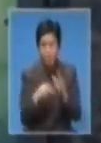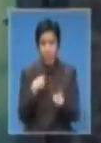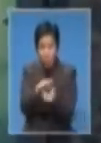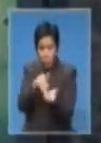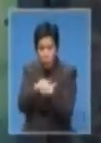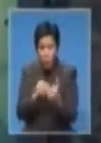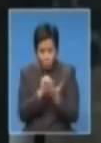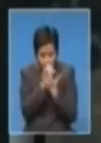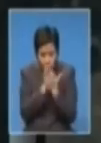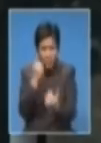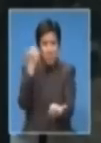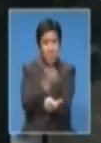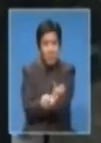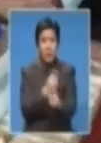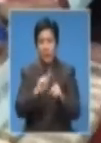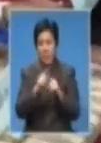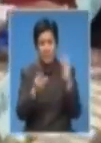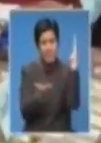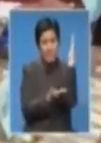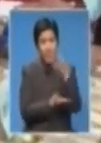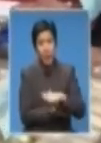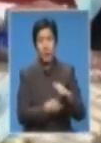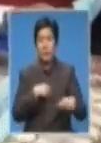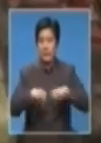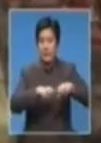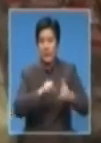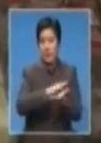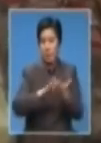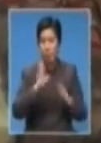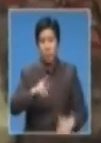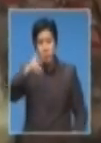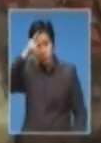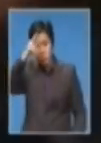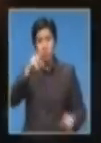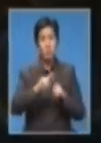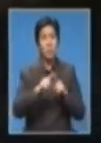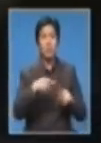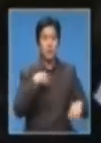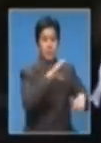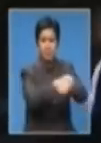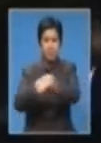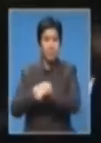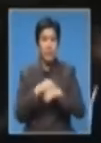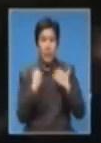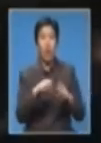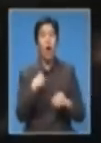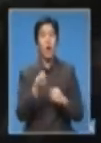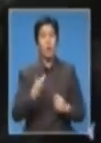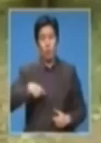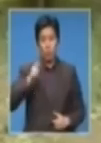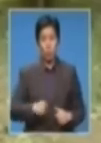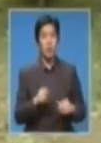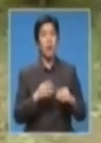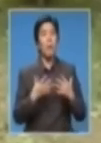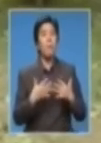พนันยาเสพติดทำลายป่าการจัดระเบียบสังคมปราบปรามกลุ่มอิทธิพลแล้วก็ทำให้กระบวนการยุติธรรมสามารถทำงานได้โดยไม่มี